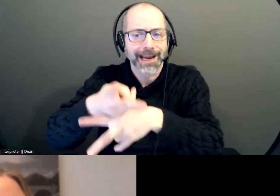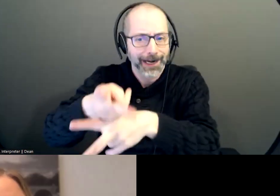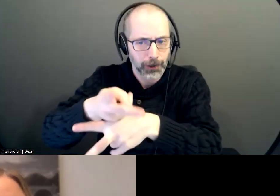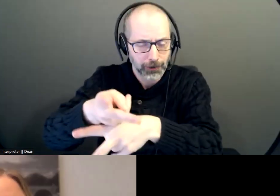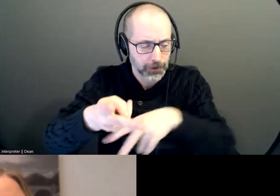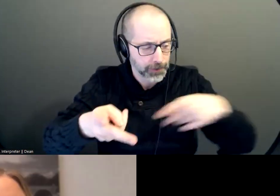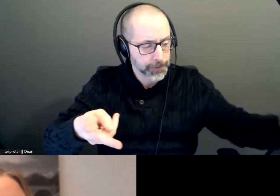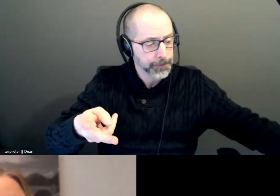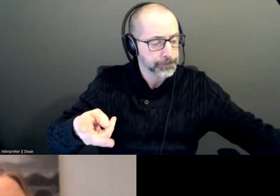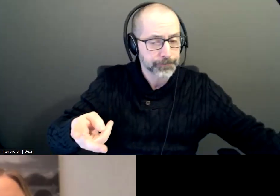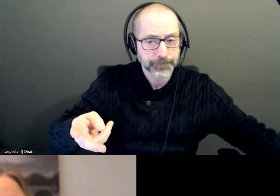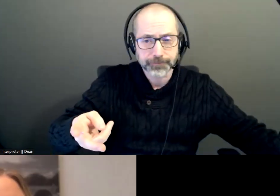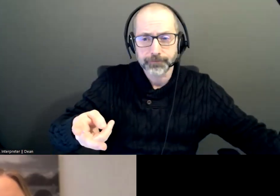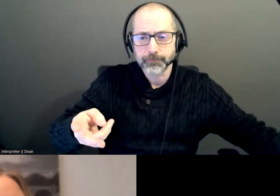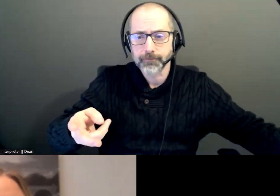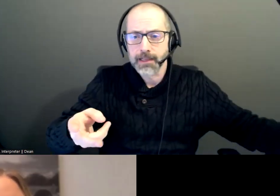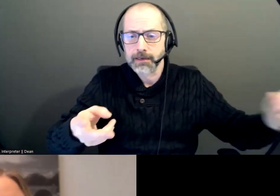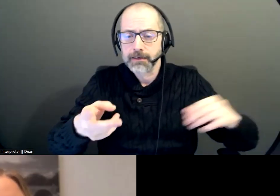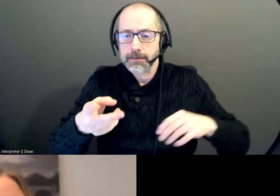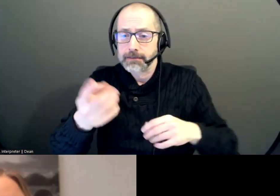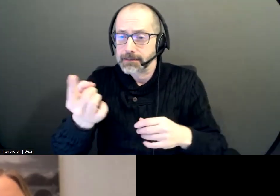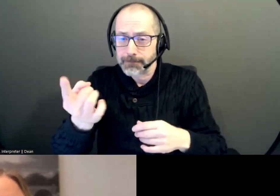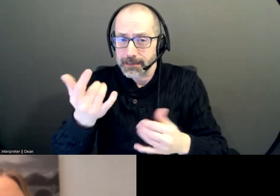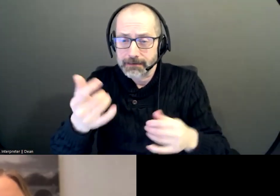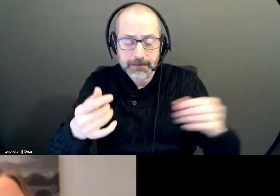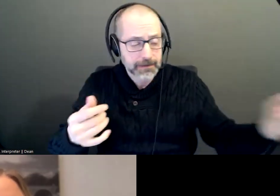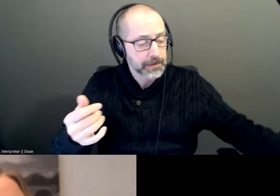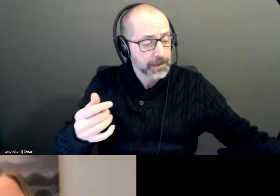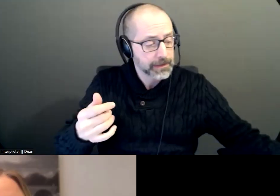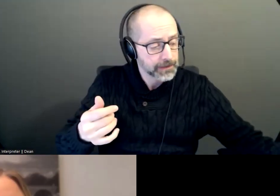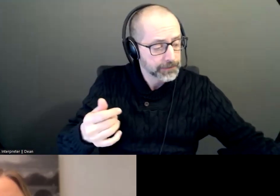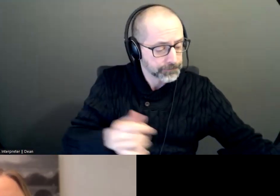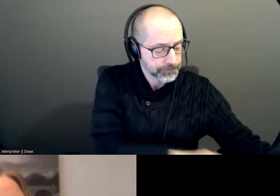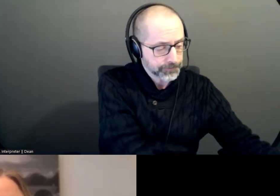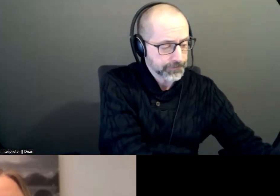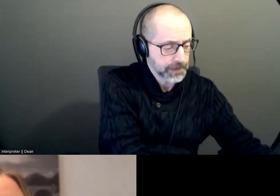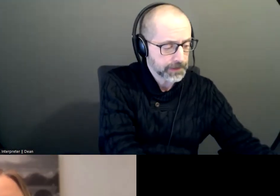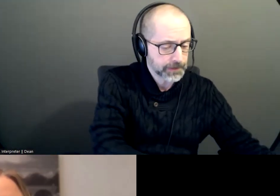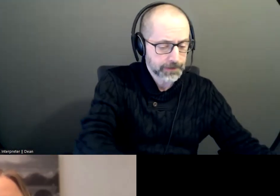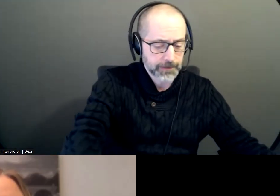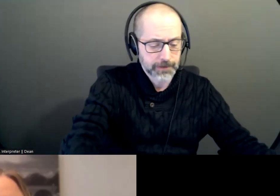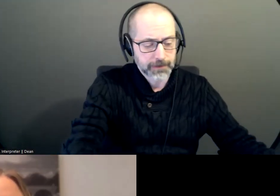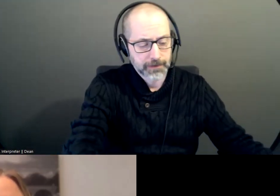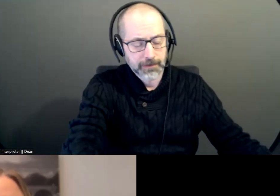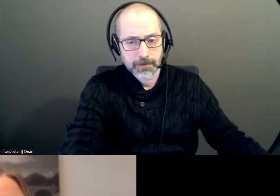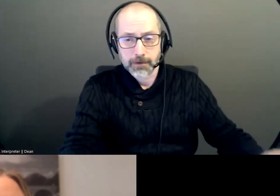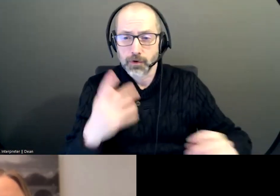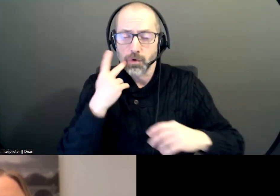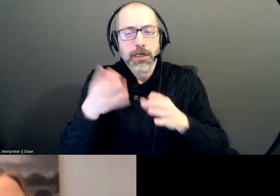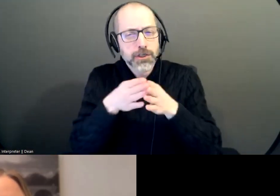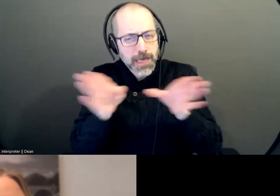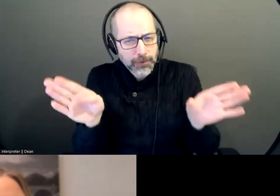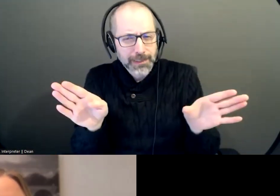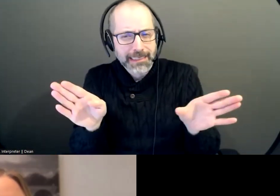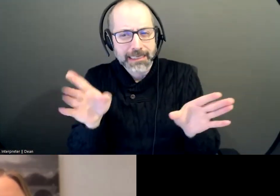that les soins. they don't want to associate with. And Non, I'm ils ne speaking veulent in pas general broad donc strokes, s'associer so plutôt aux this is soins en not général.